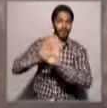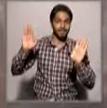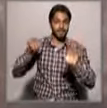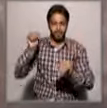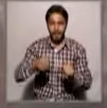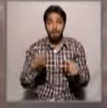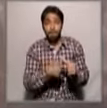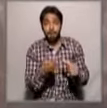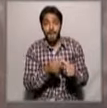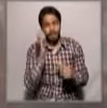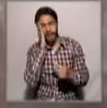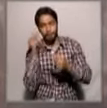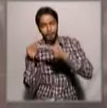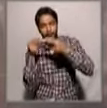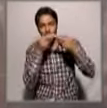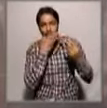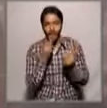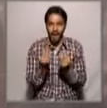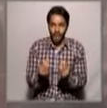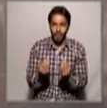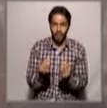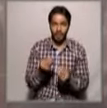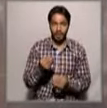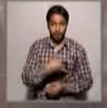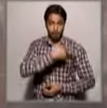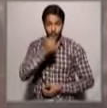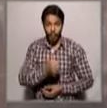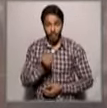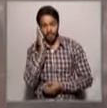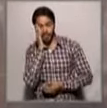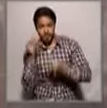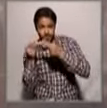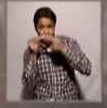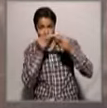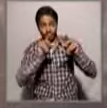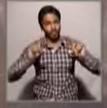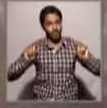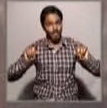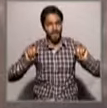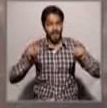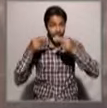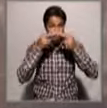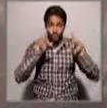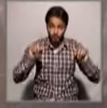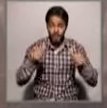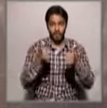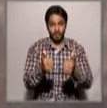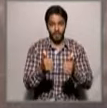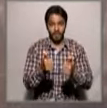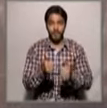وهذا في ثابت في تراجم كثير من الصالحين، عندما نفتح تراجم الإمام الذهبي لكثير من